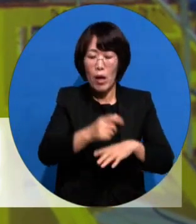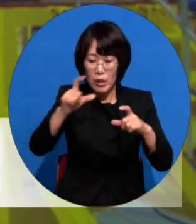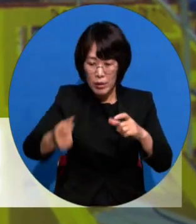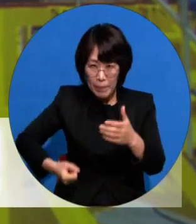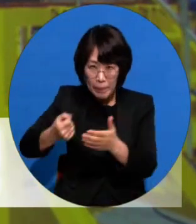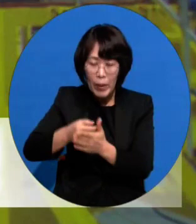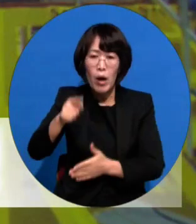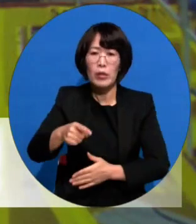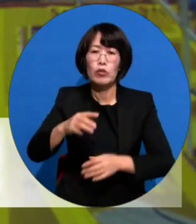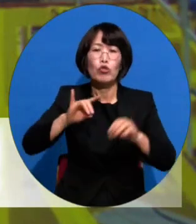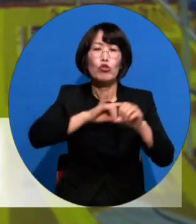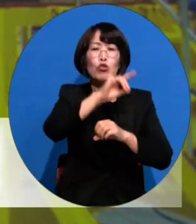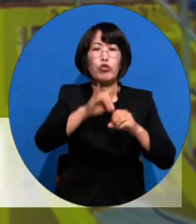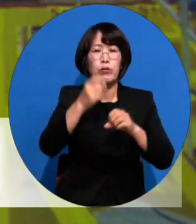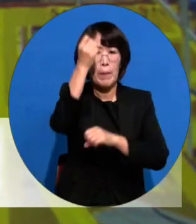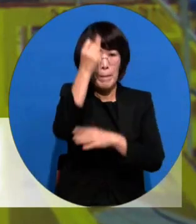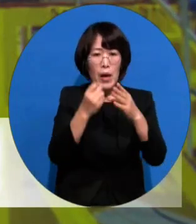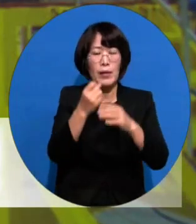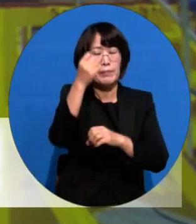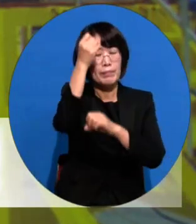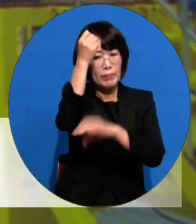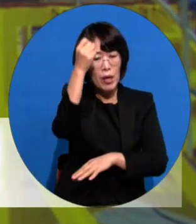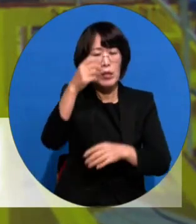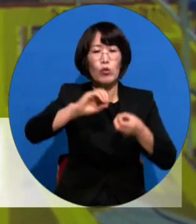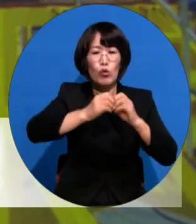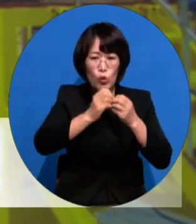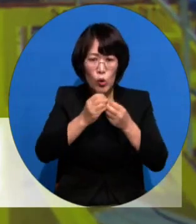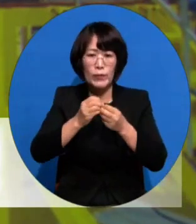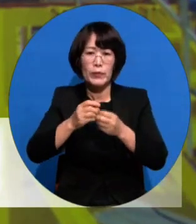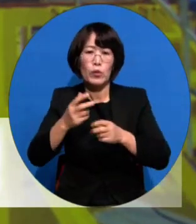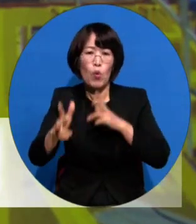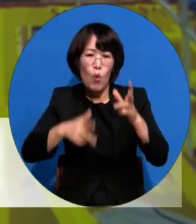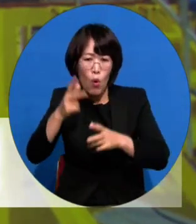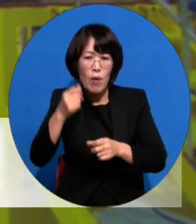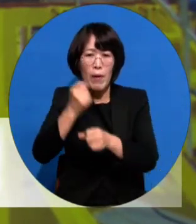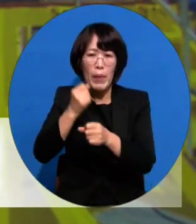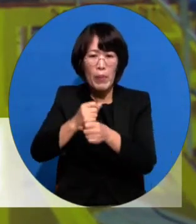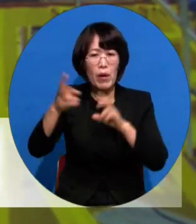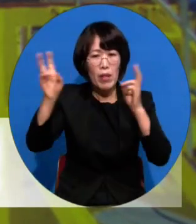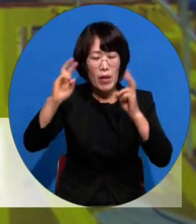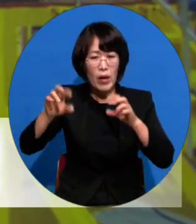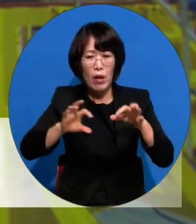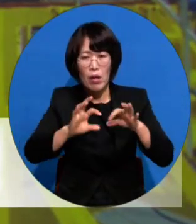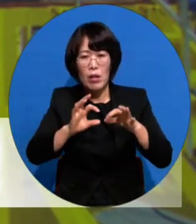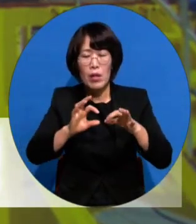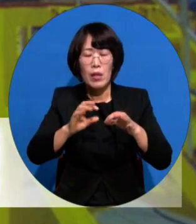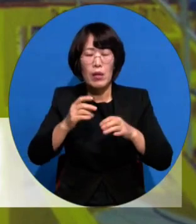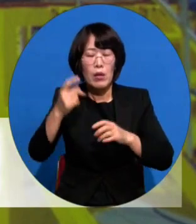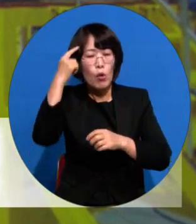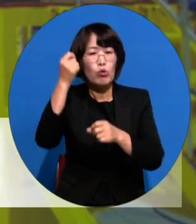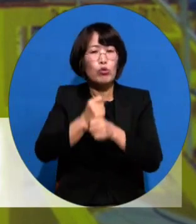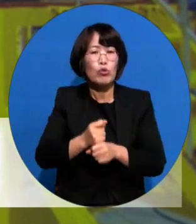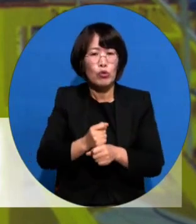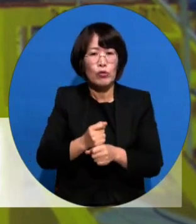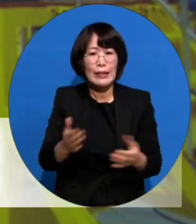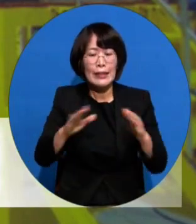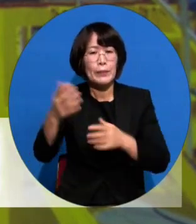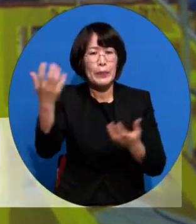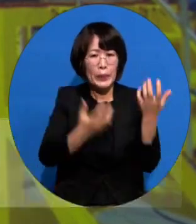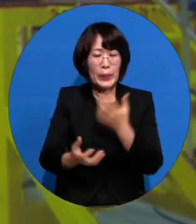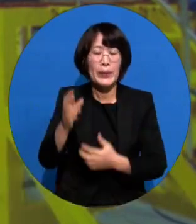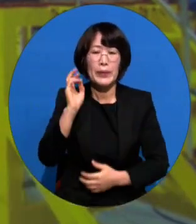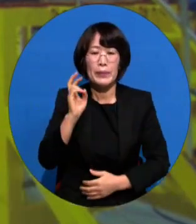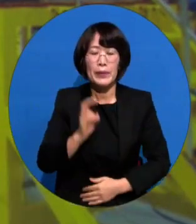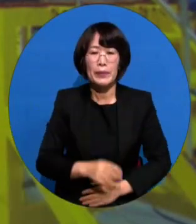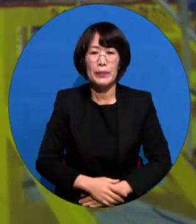확정되면 우주발사체 조립과 부품 제조 전후반기업, 발사체 연구기관 등이 들어설 예정입니다.